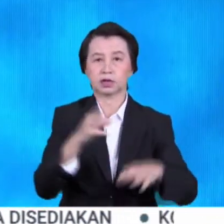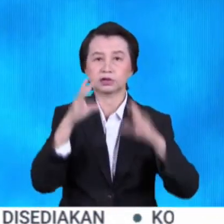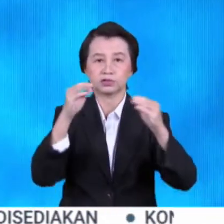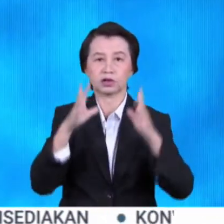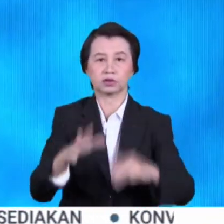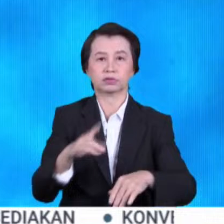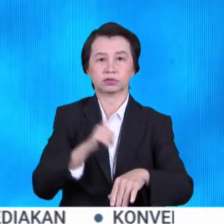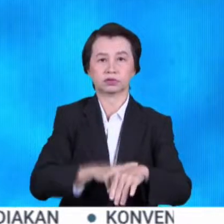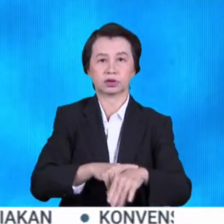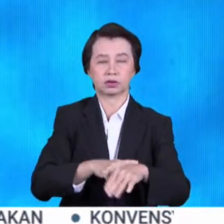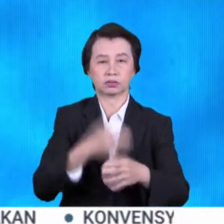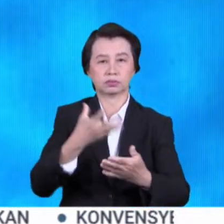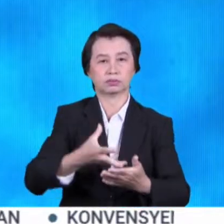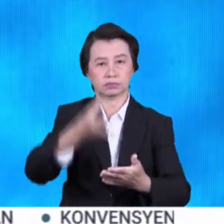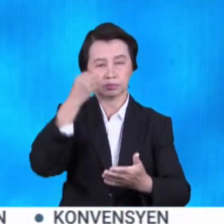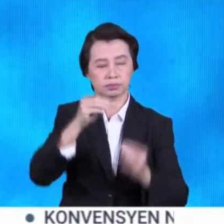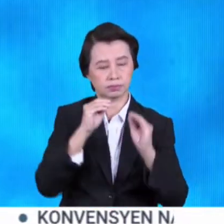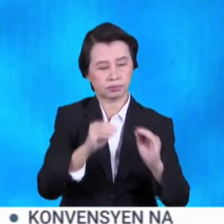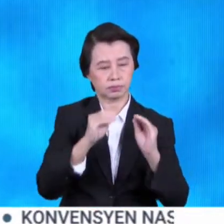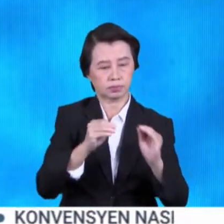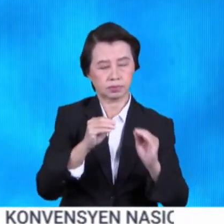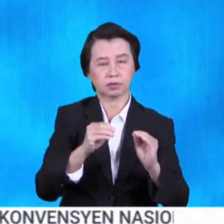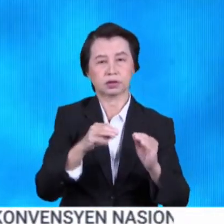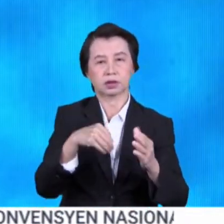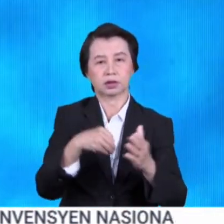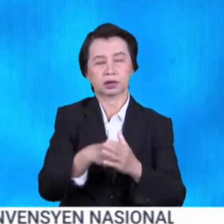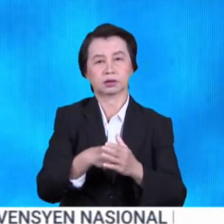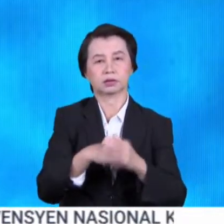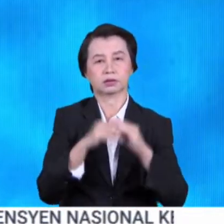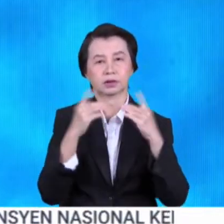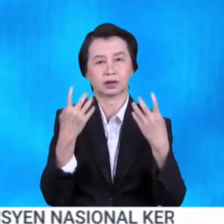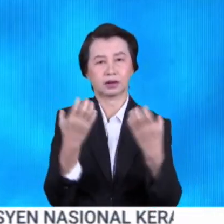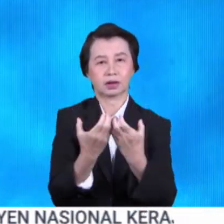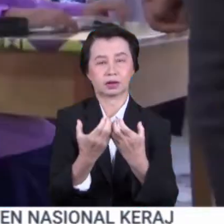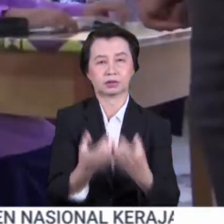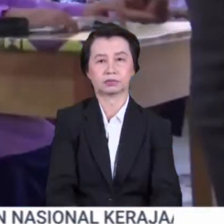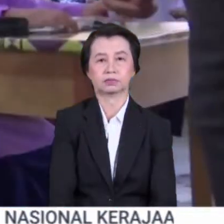semasa menjalani sesi pengajaran dan juga pembelajaran.